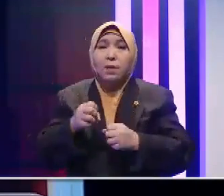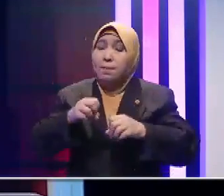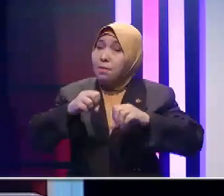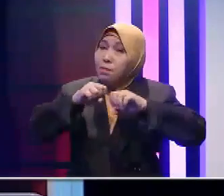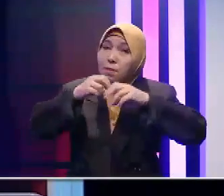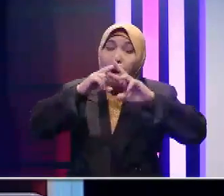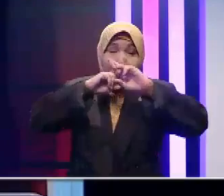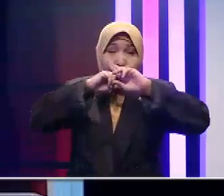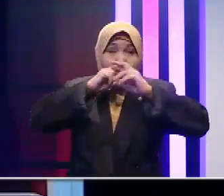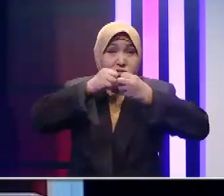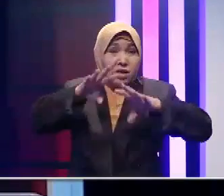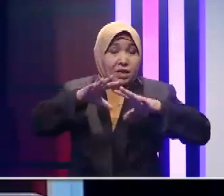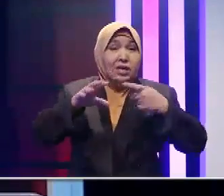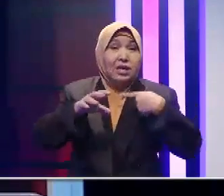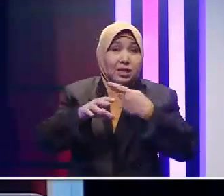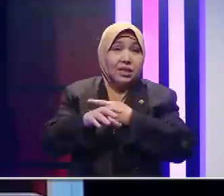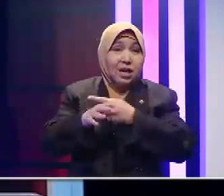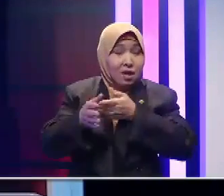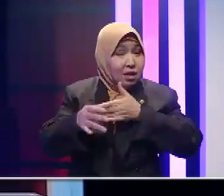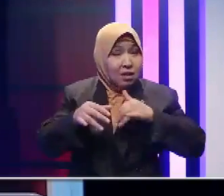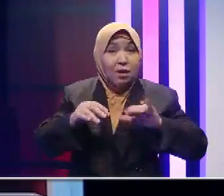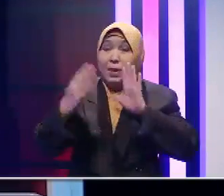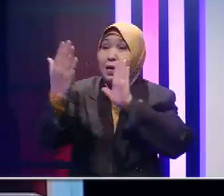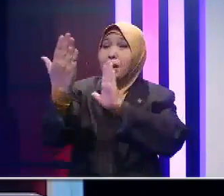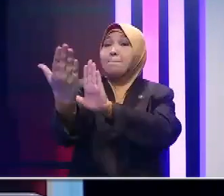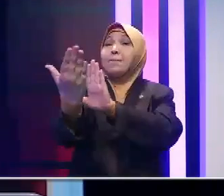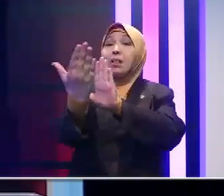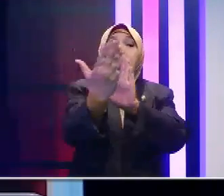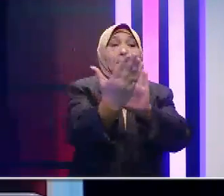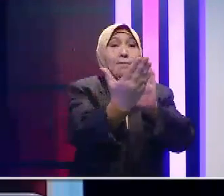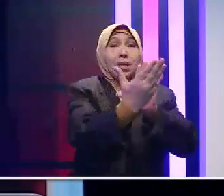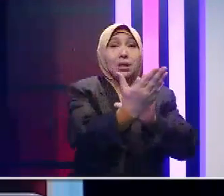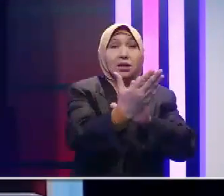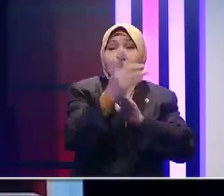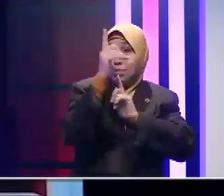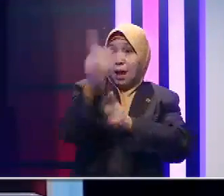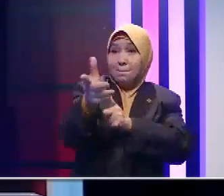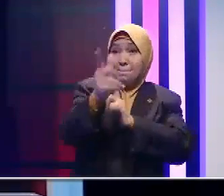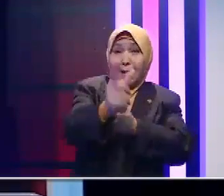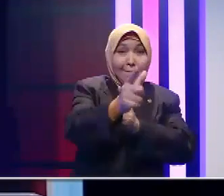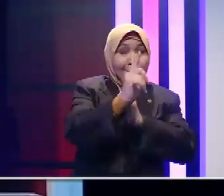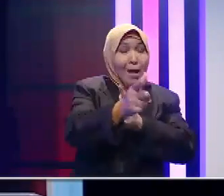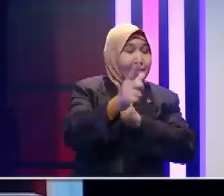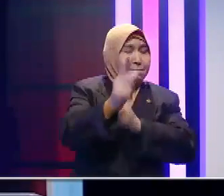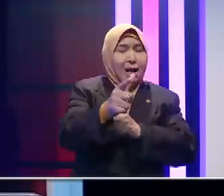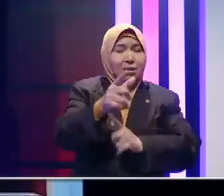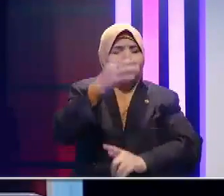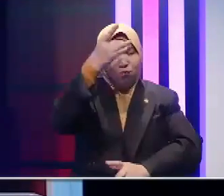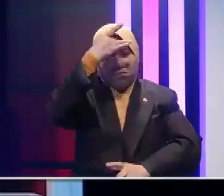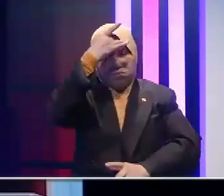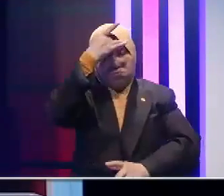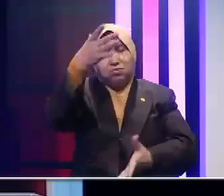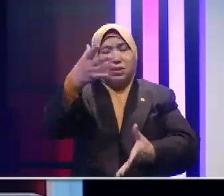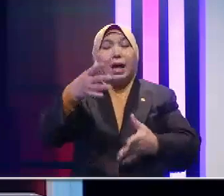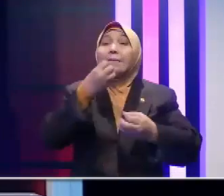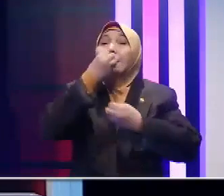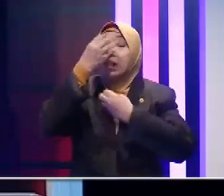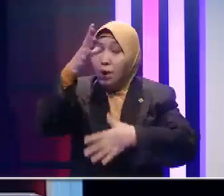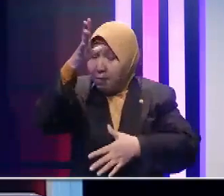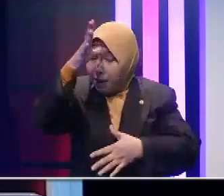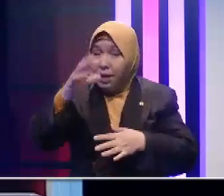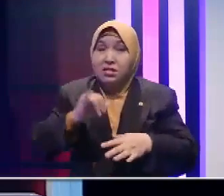rumah. Tak bolehlah kita terus berdepan dengan semua kan, kena tembak tu. Jadi beritahu bapak saya,